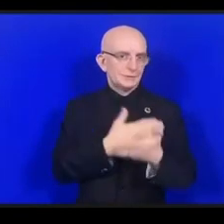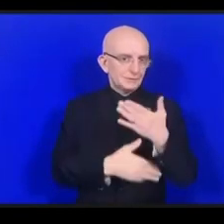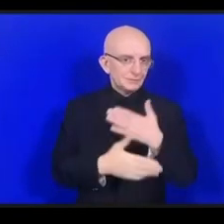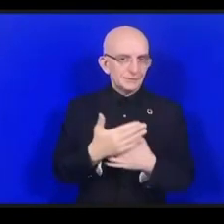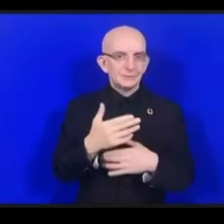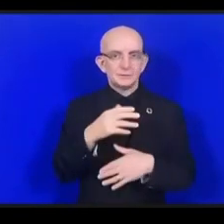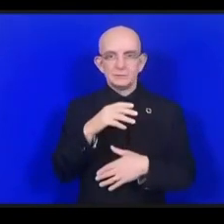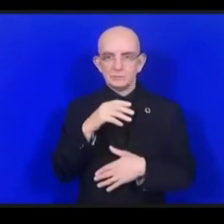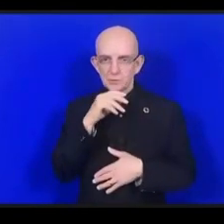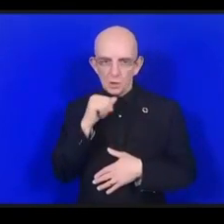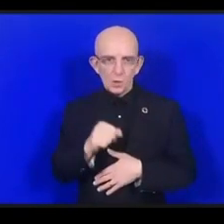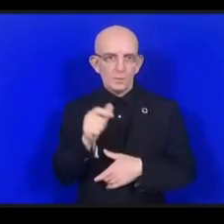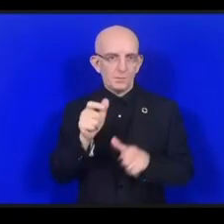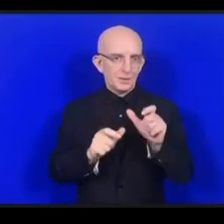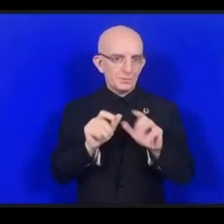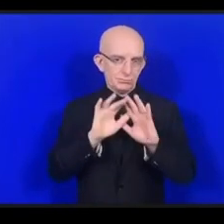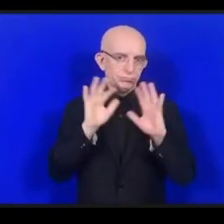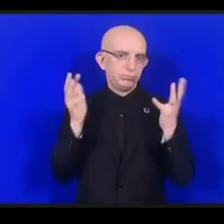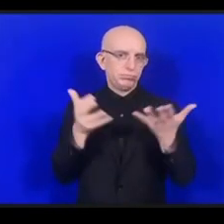帮助老年人上网。